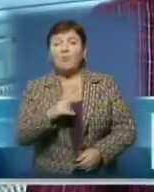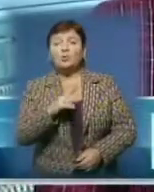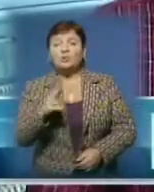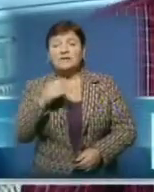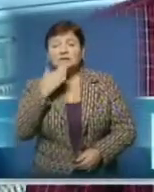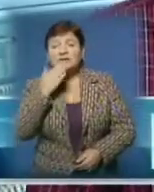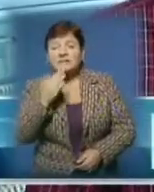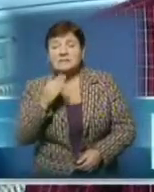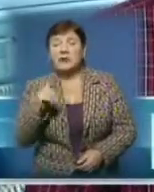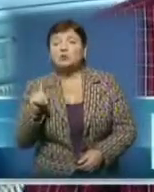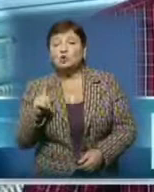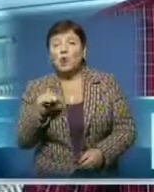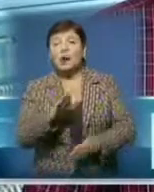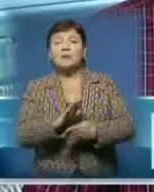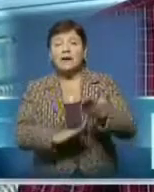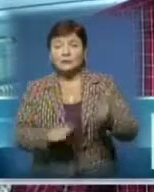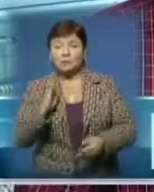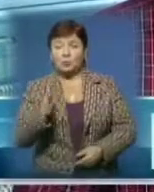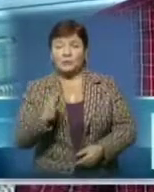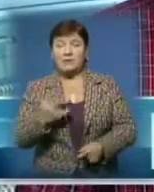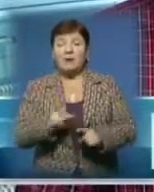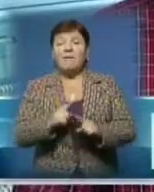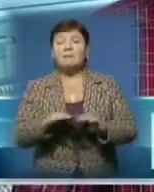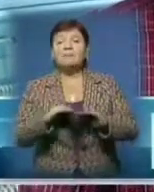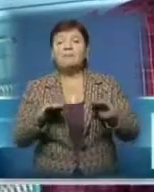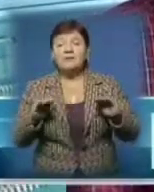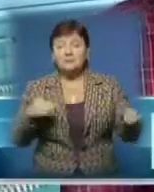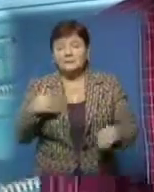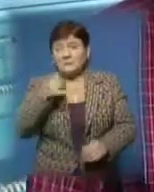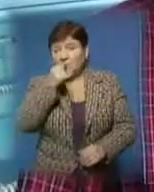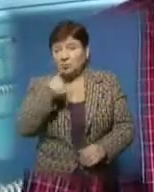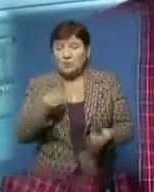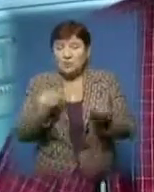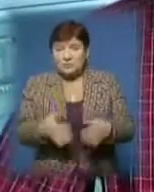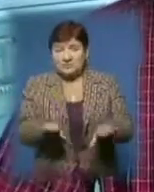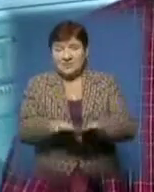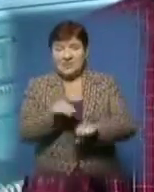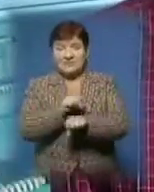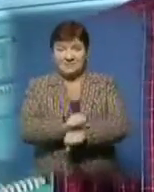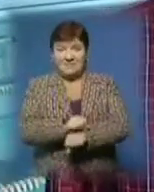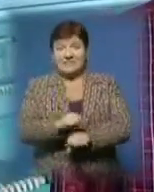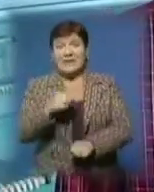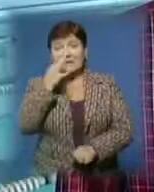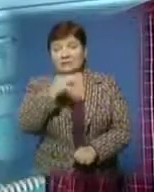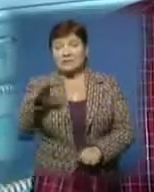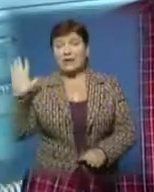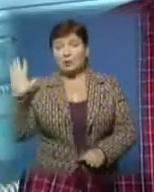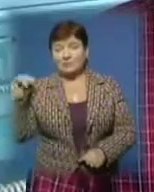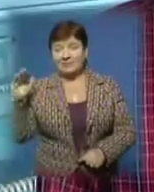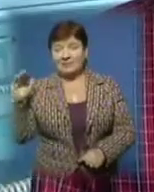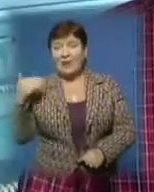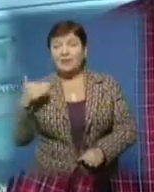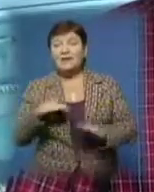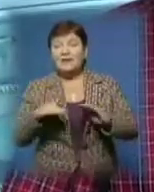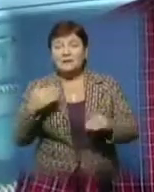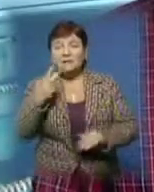спросив, а що далі буде? Ведь це діти, ми не можемо їх просто так сьогодні зупинитися і сказати «до свидання». Этим детям мы